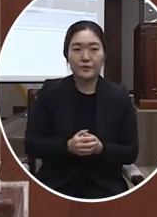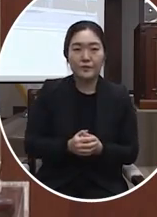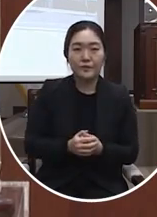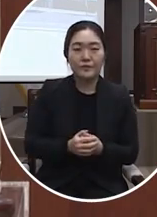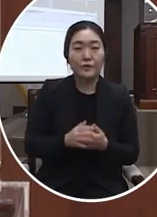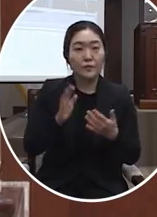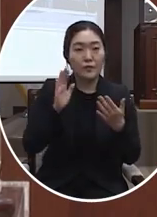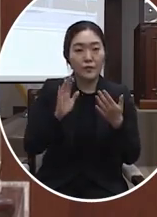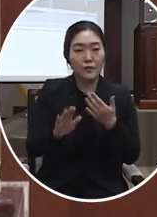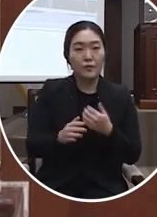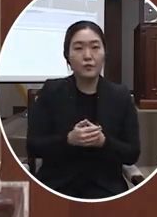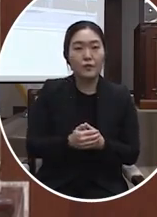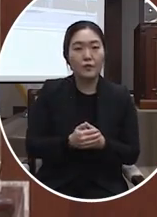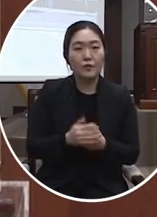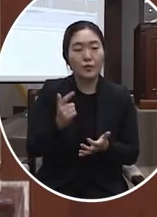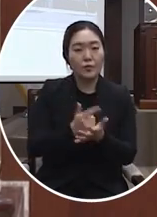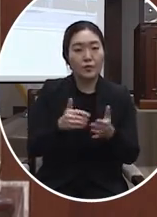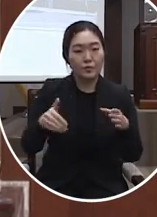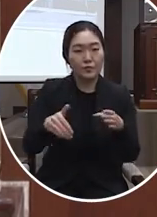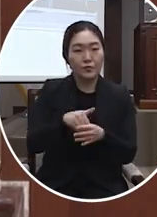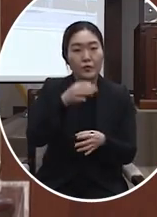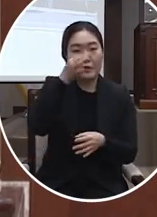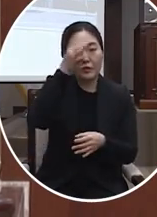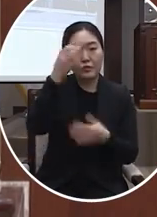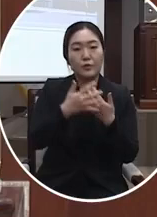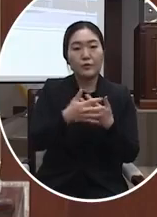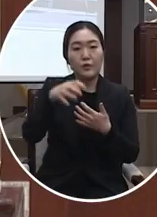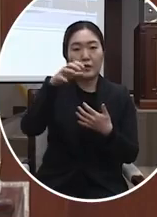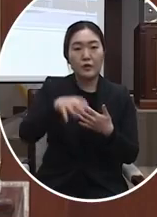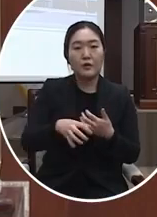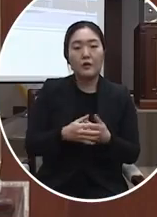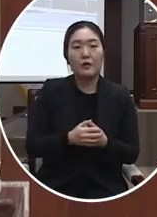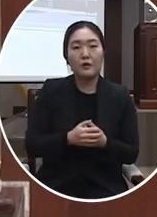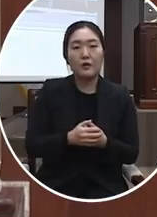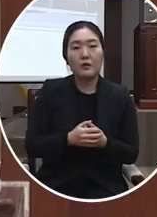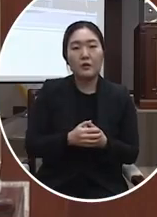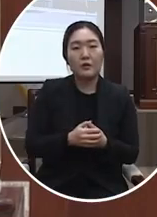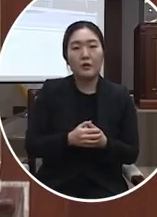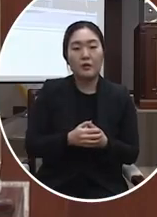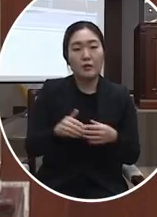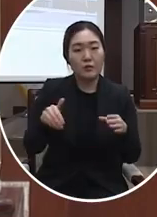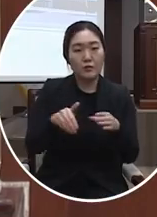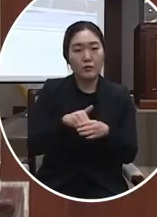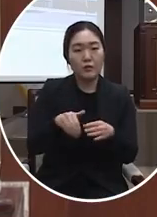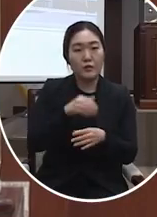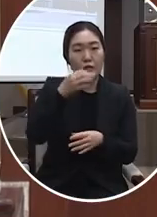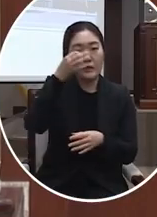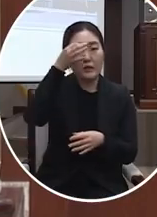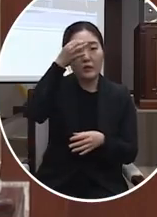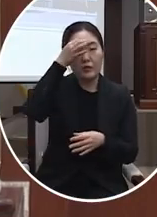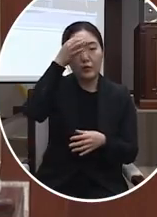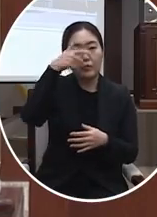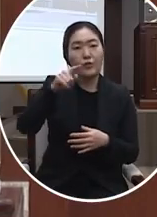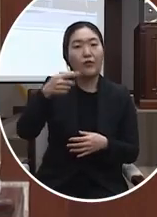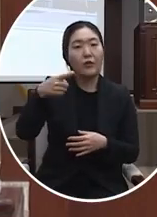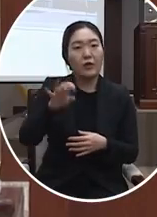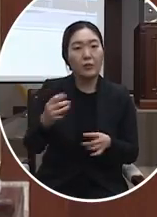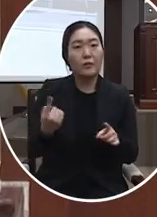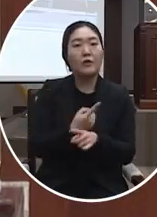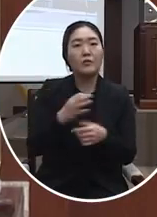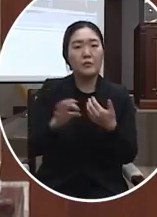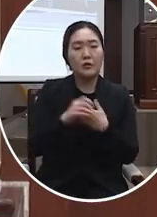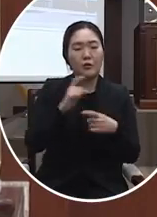향후 노원 문화예술회관이 노원 문화예술의 전당으로 명칭이 변경되면